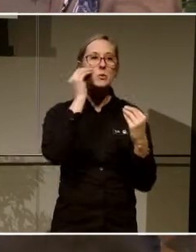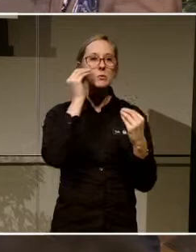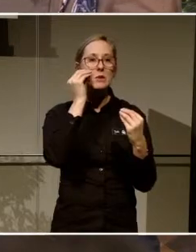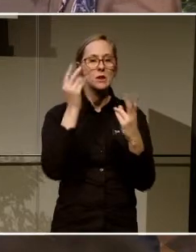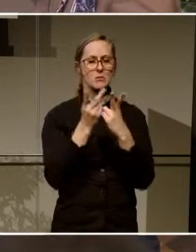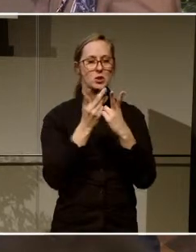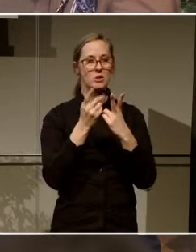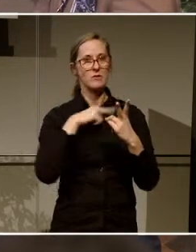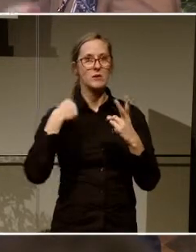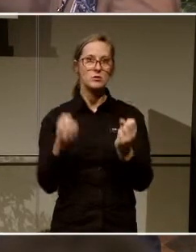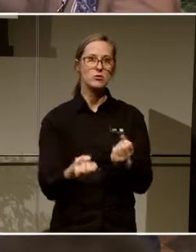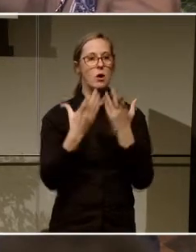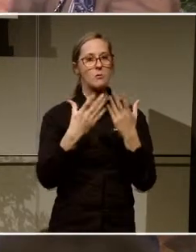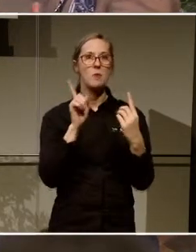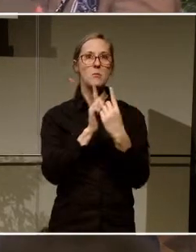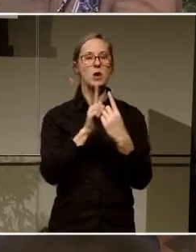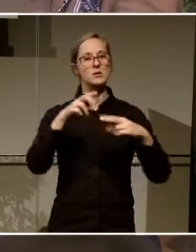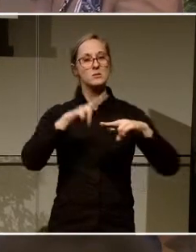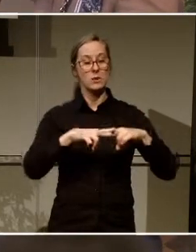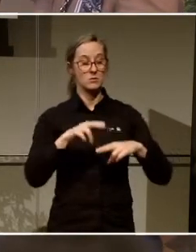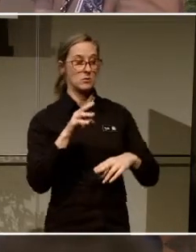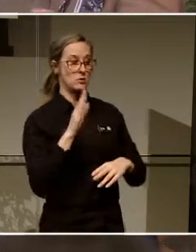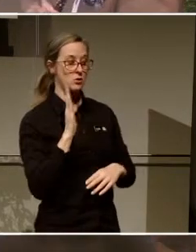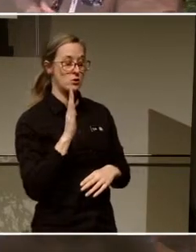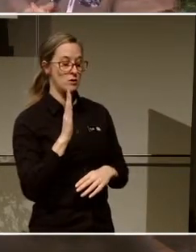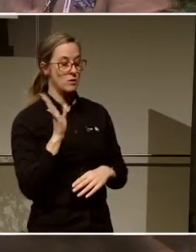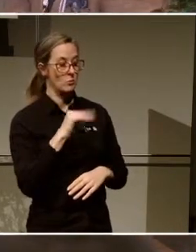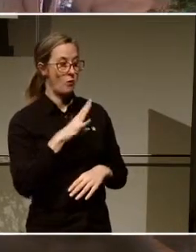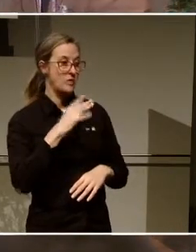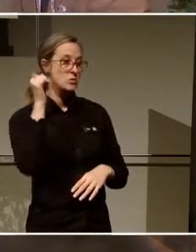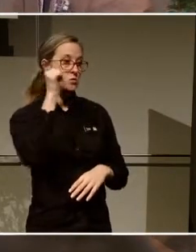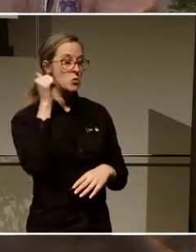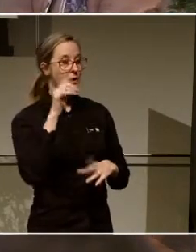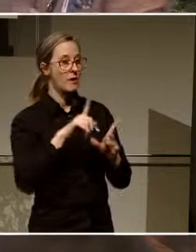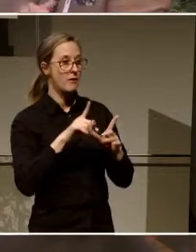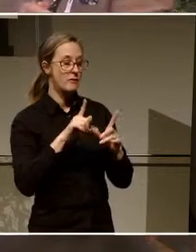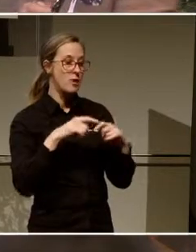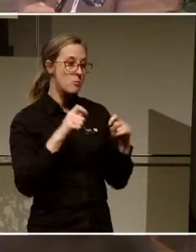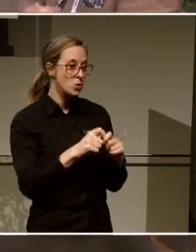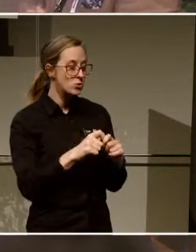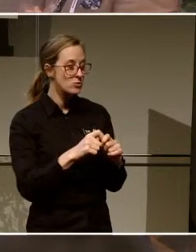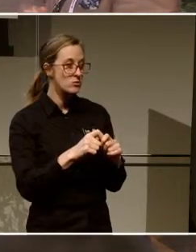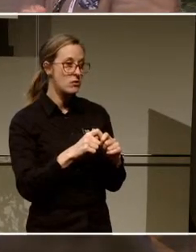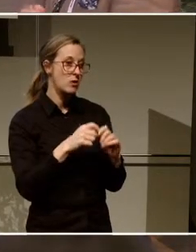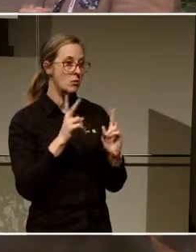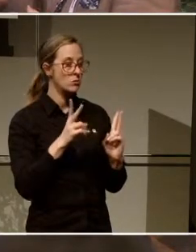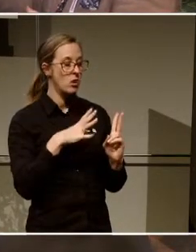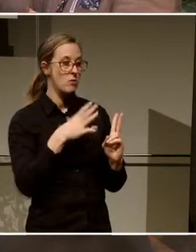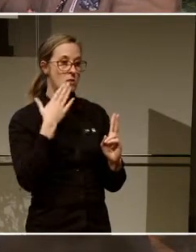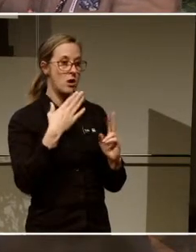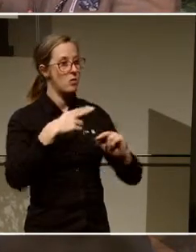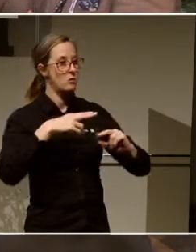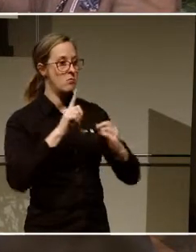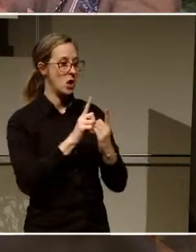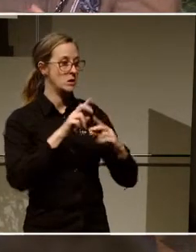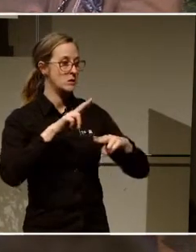mötesplatser också. Just det, och där finns ju studieförbunden och så många universitet som har extremt bra distansprogram också. Absolut. Men jag tror